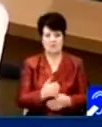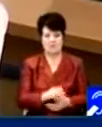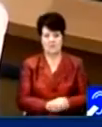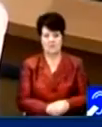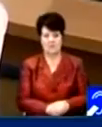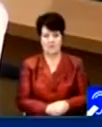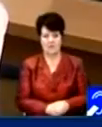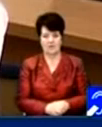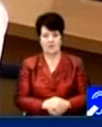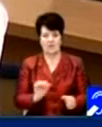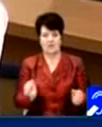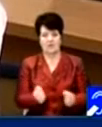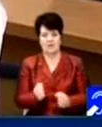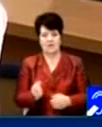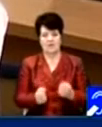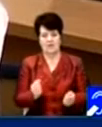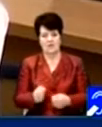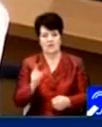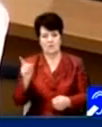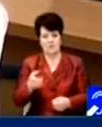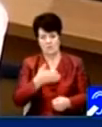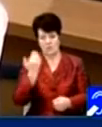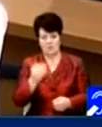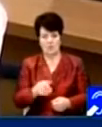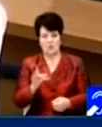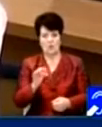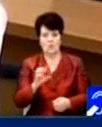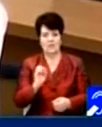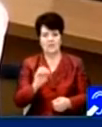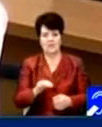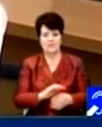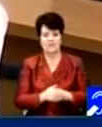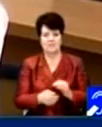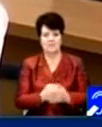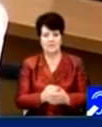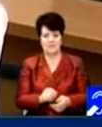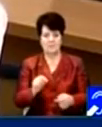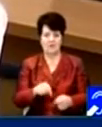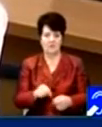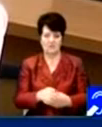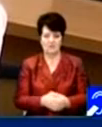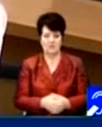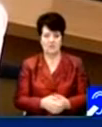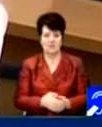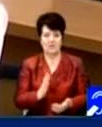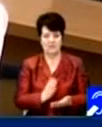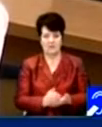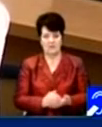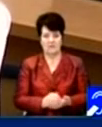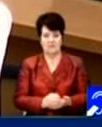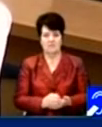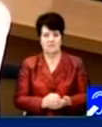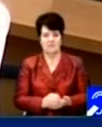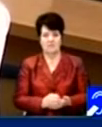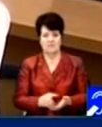Mergeam iarna și acolo nu erau robinet ca să spălăm mâinile, dar aici este interior și putem